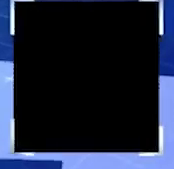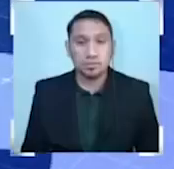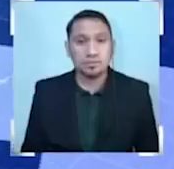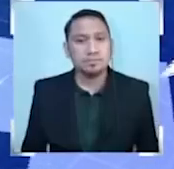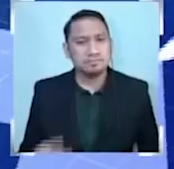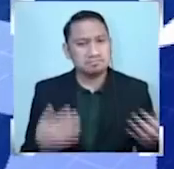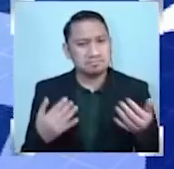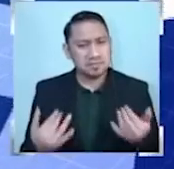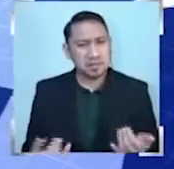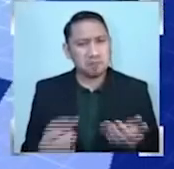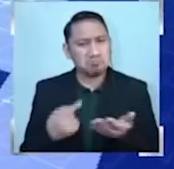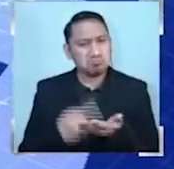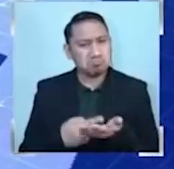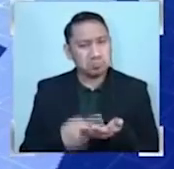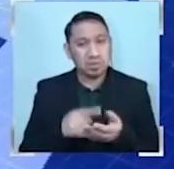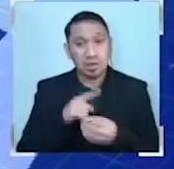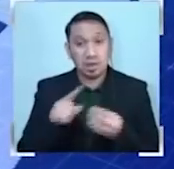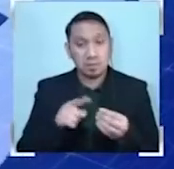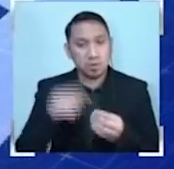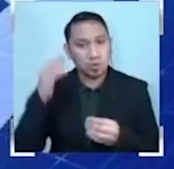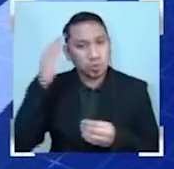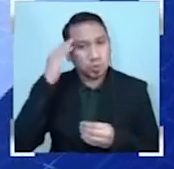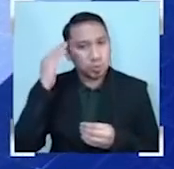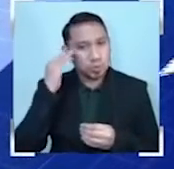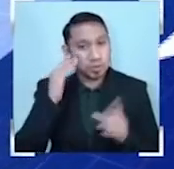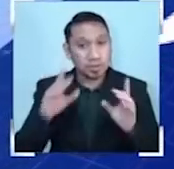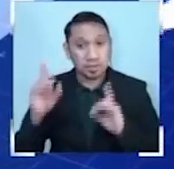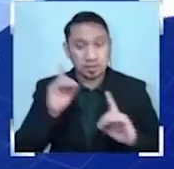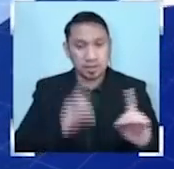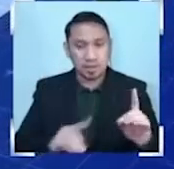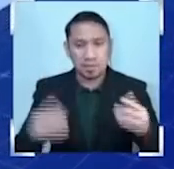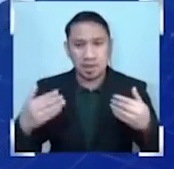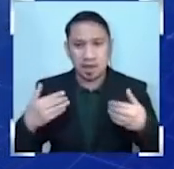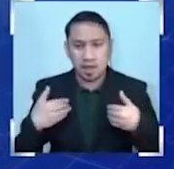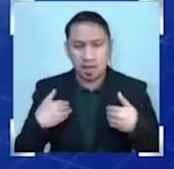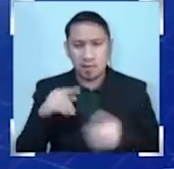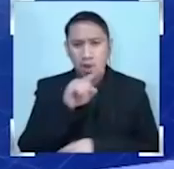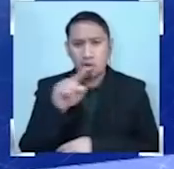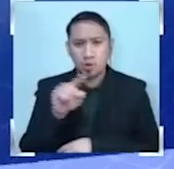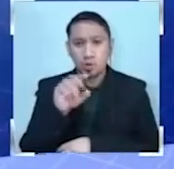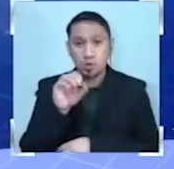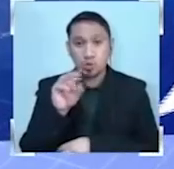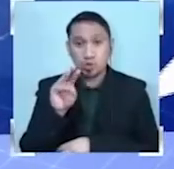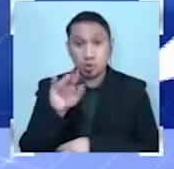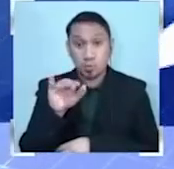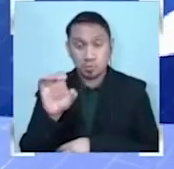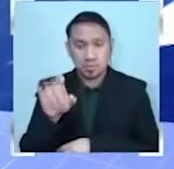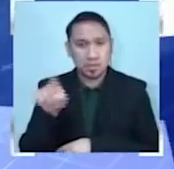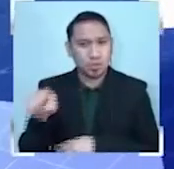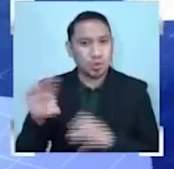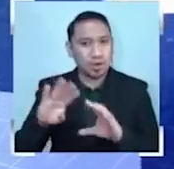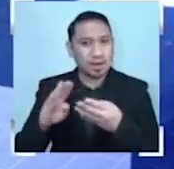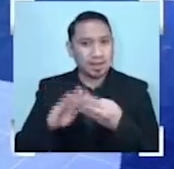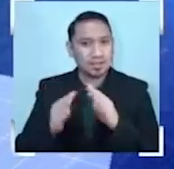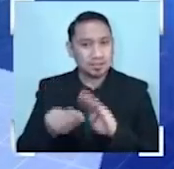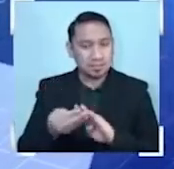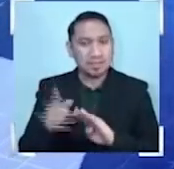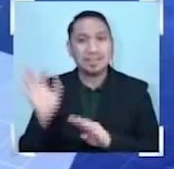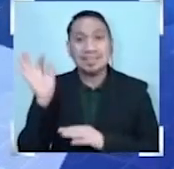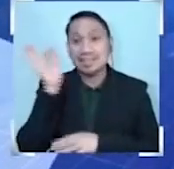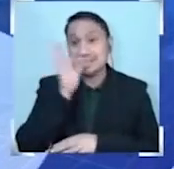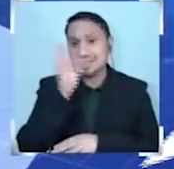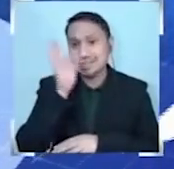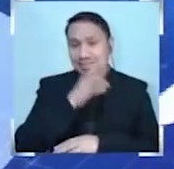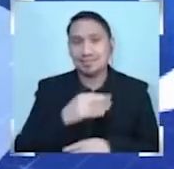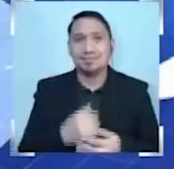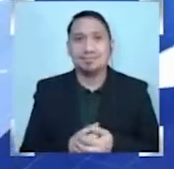Usap-usapan ang isa na namang Korean series na may temang zombies. Ang isa sa mga classmate na mga bida, kababayan natin. Atin